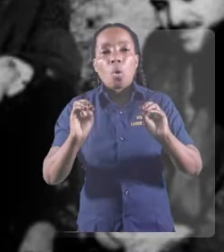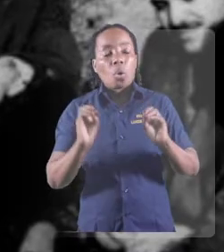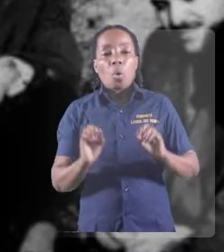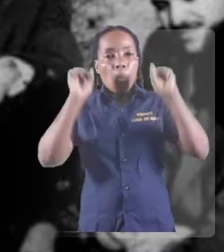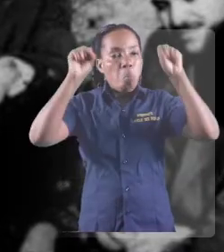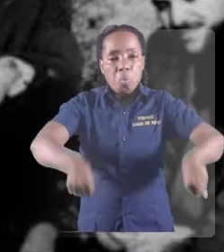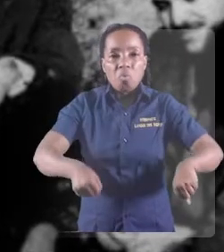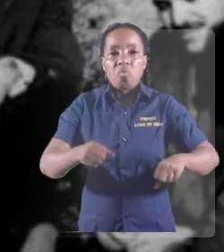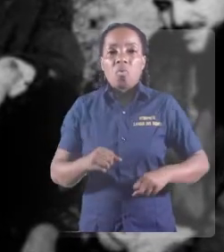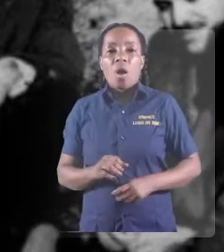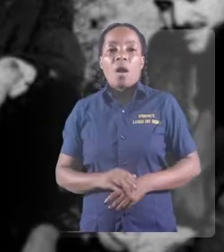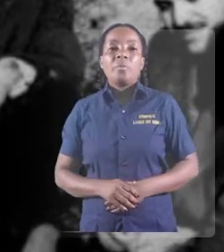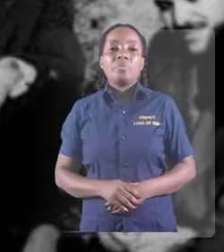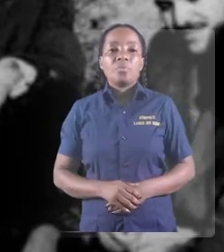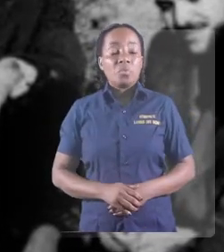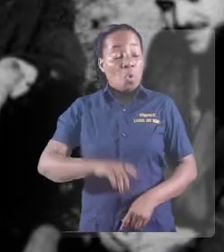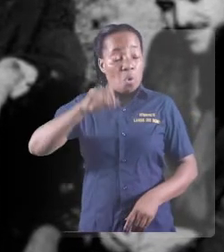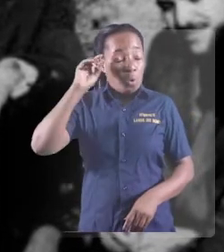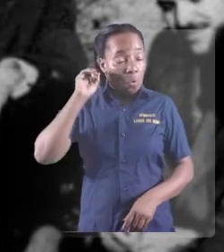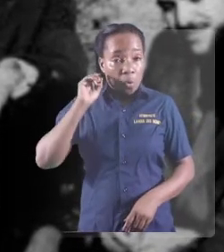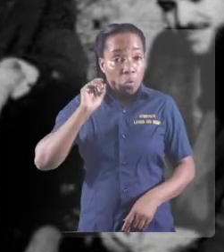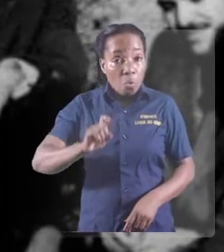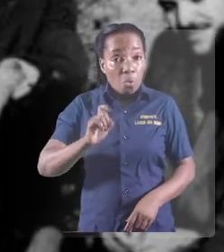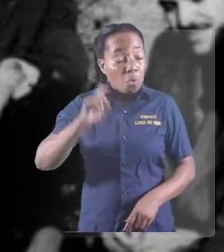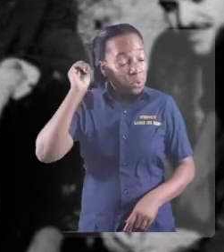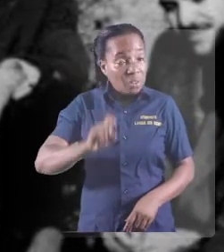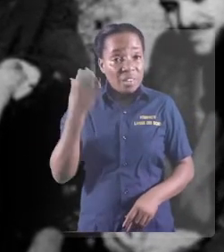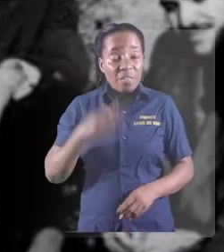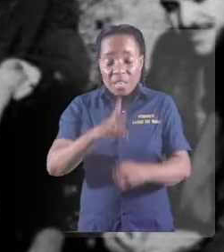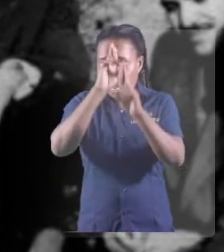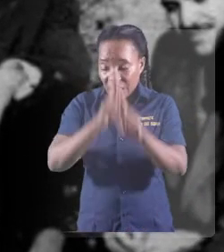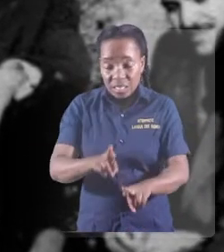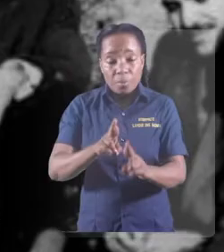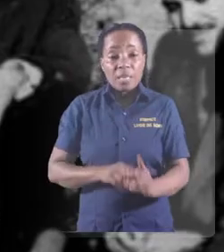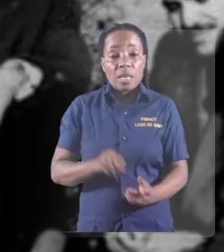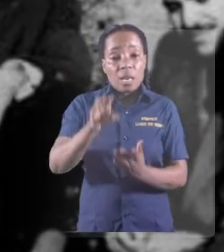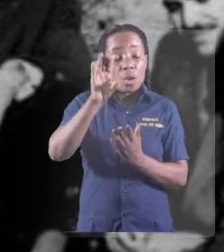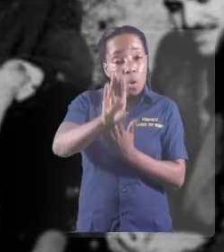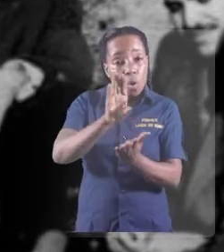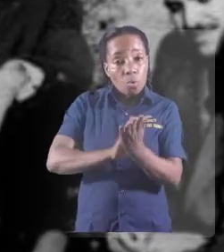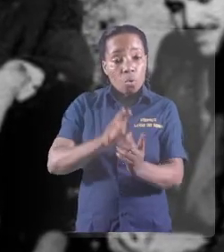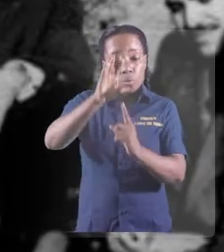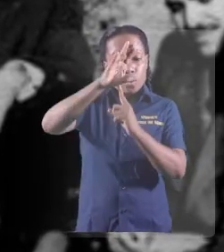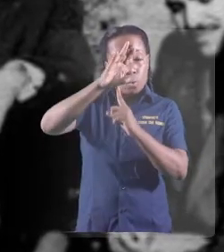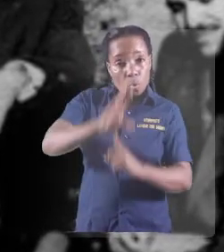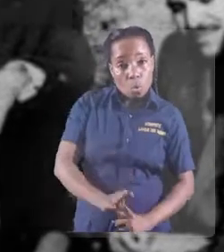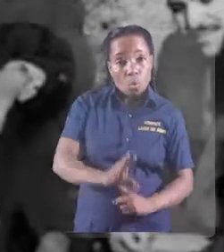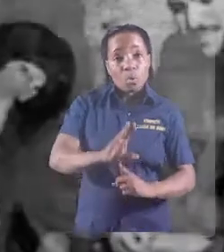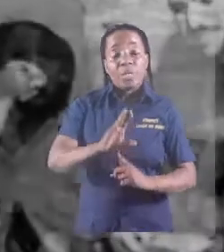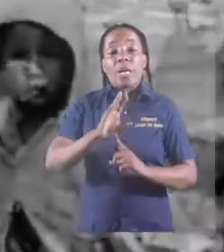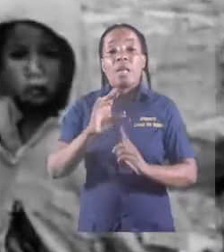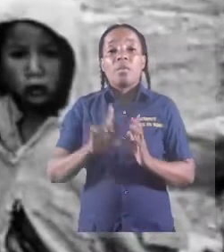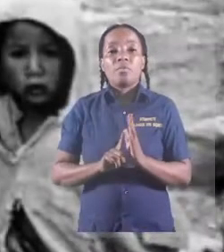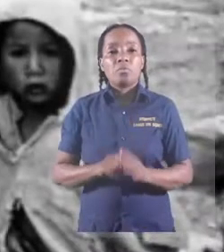Cette population était soumise au code de l'indigénat. Elle avait très peu de